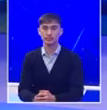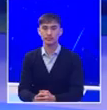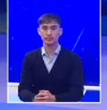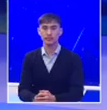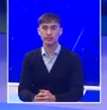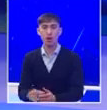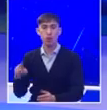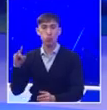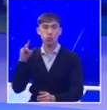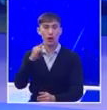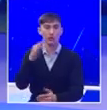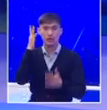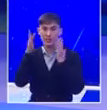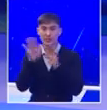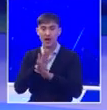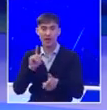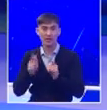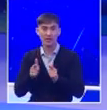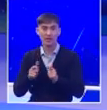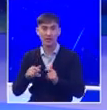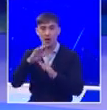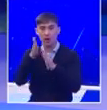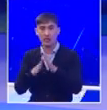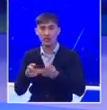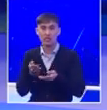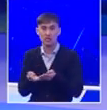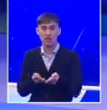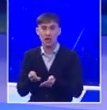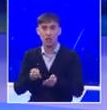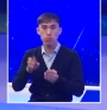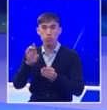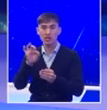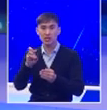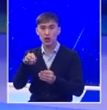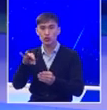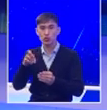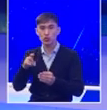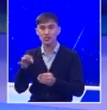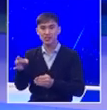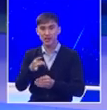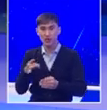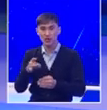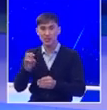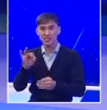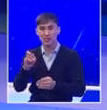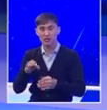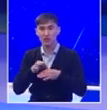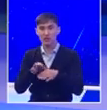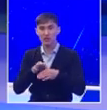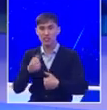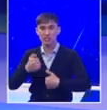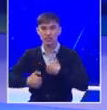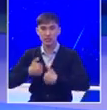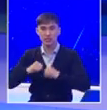полет они во сне и наяву горнолыжная база то учиться сумме с кондинском районе стала местом проведения зимнего чемпионата казахстана